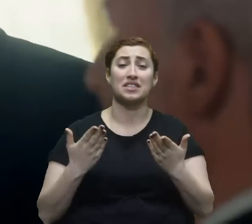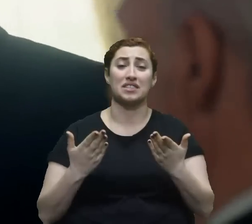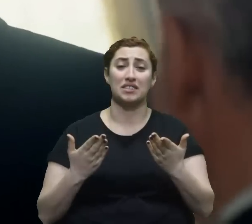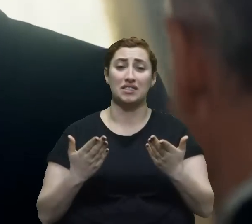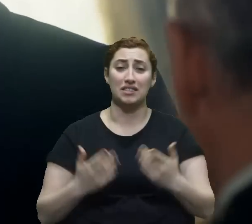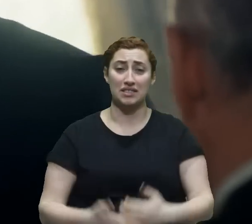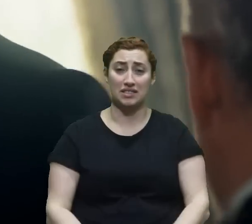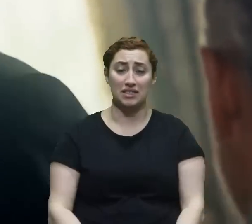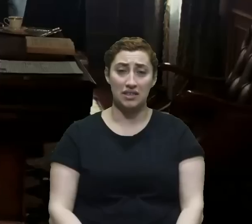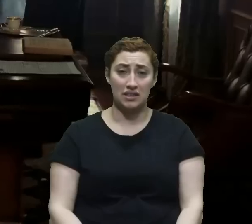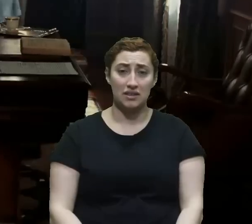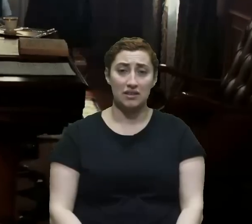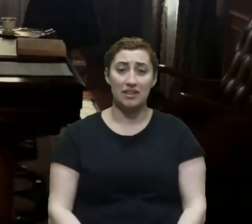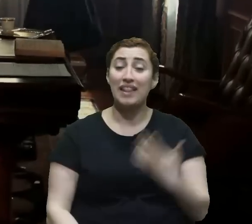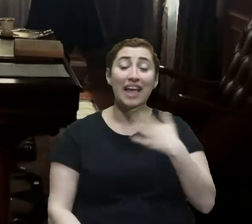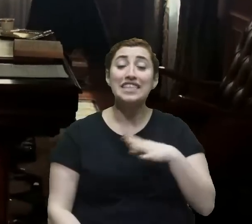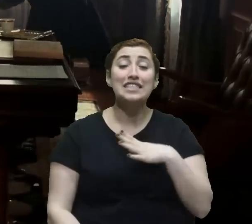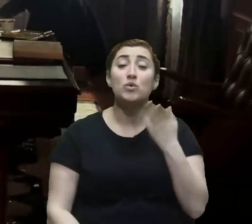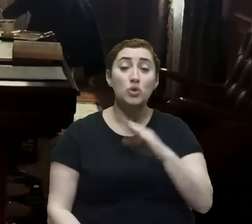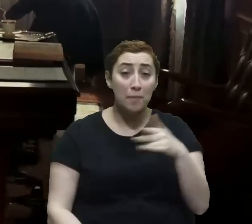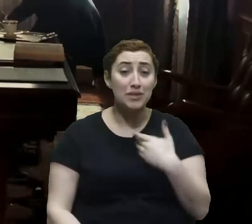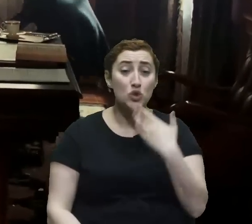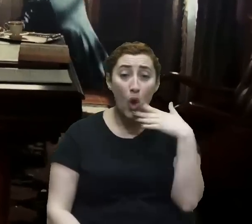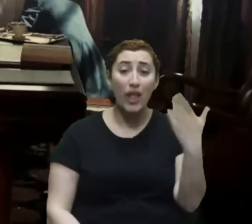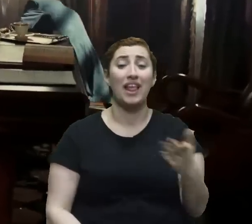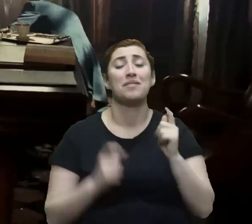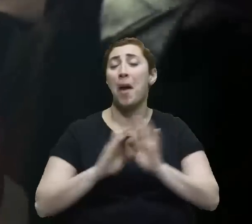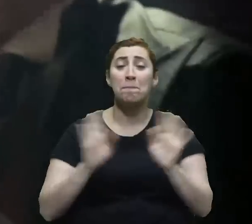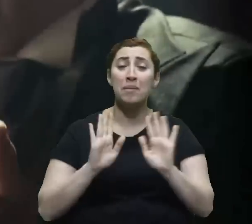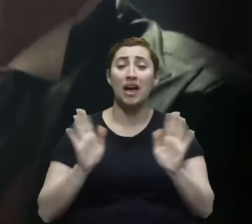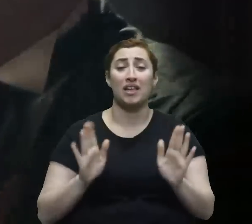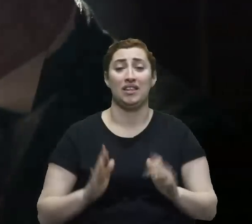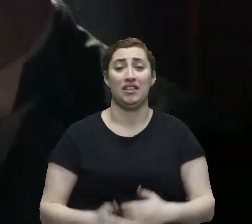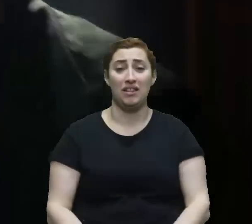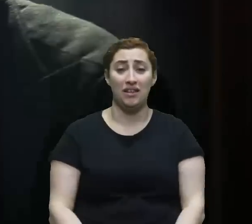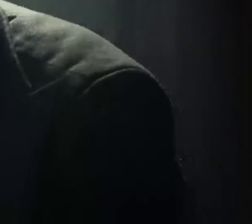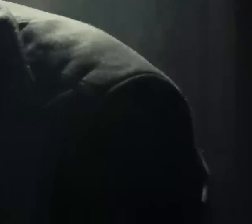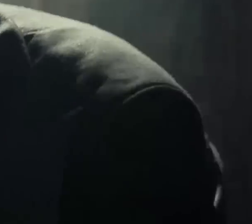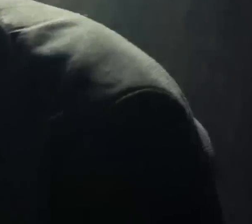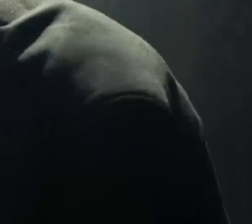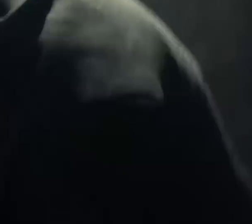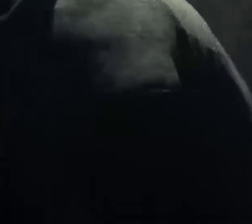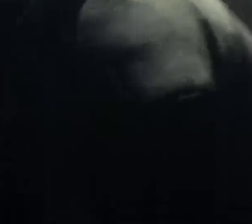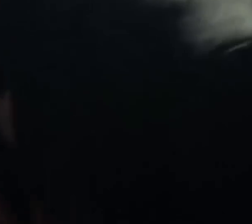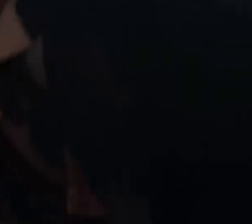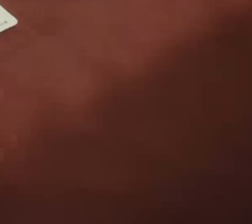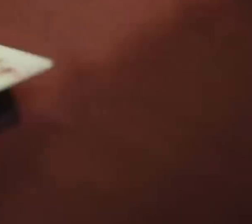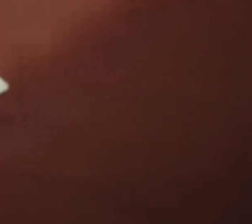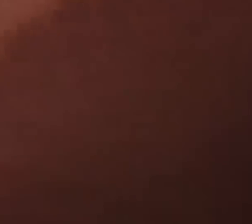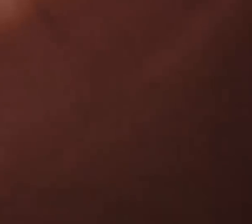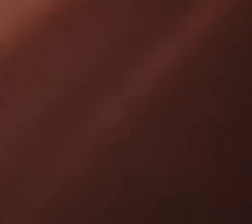Ne yaptınız? Ne istediyseniz söyledim size. Yapmayın. Gittiler.